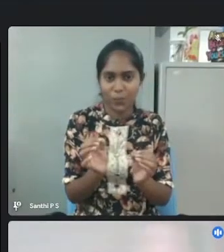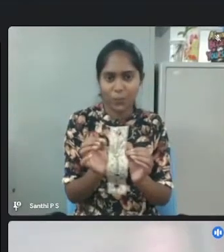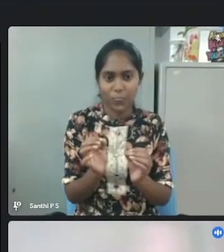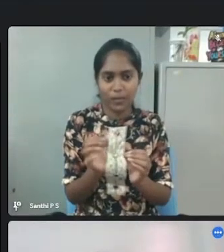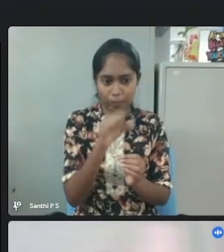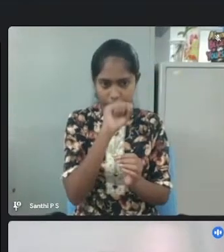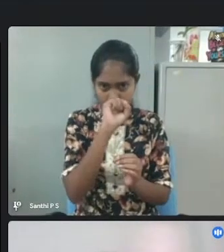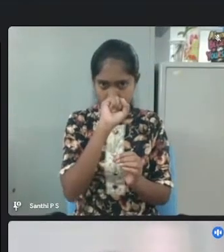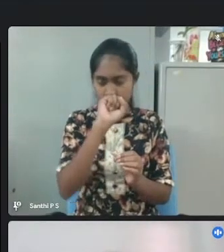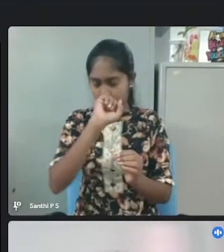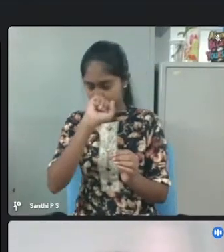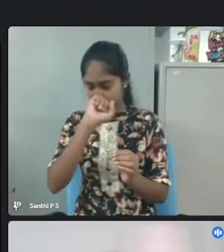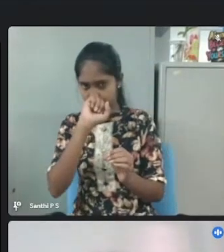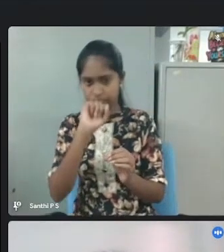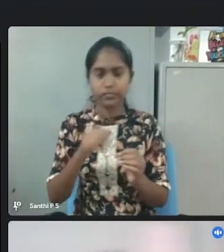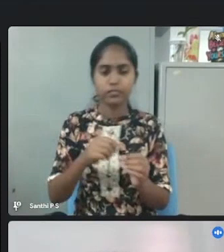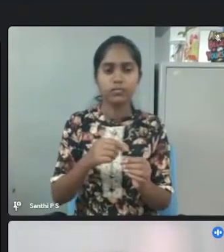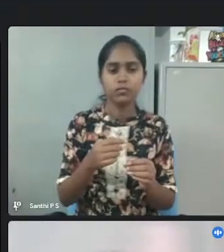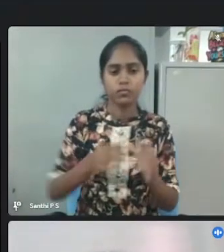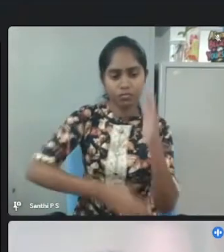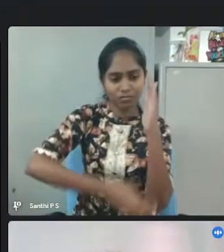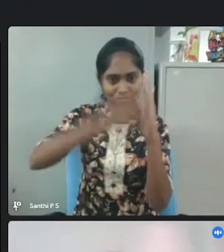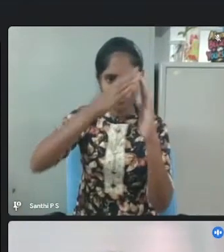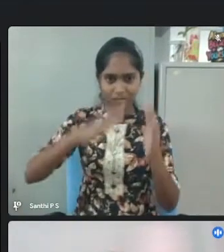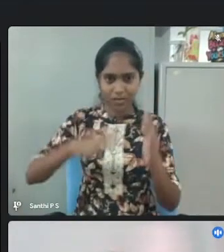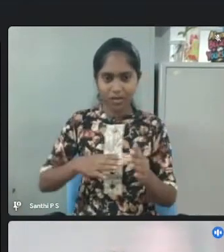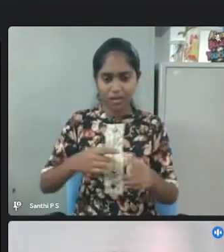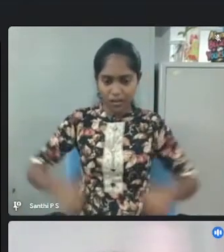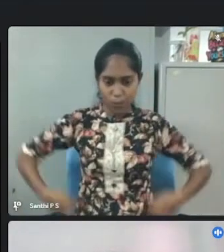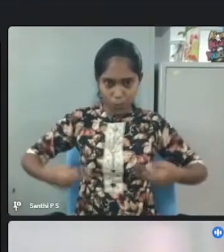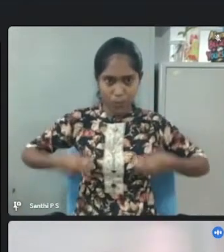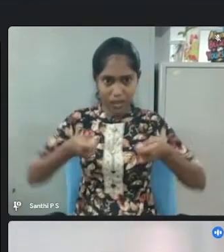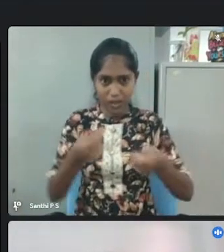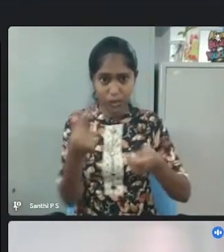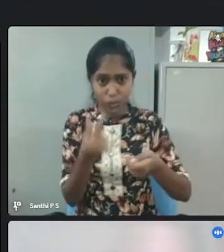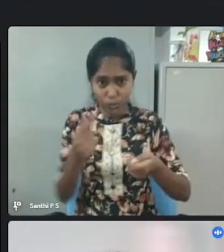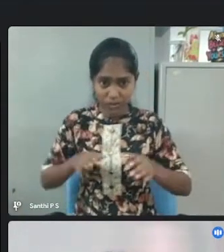ആ റാമ്പിന്റെ ഉപയോഗം നടക്കുന്നില്ല. അപ്പൊ ഇതൊക്കെ നമ്മൾ ദൈനംദിനം കാണുന്ന